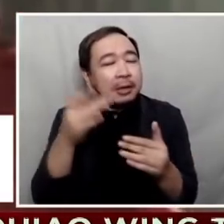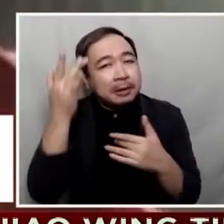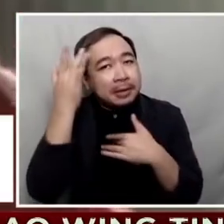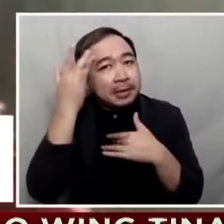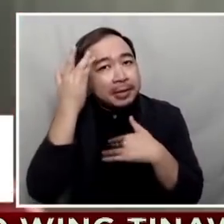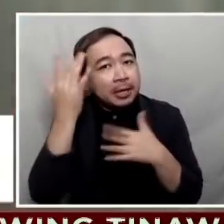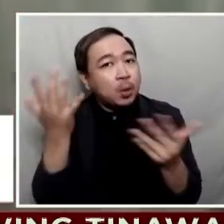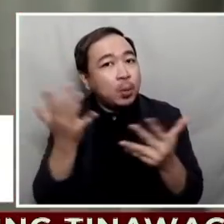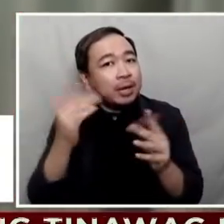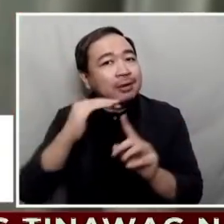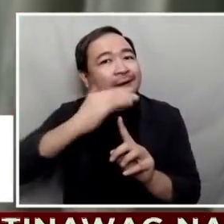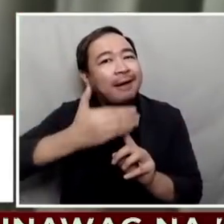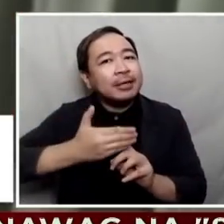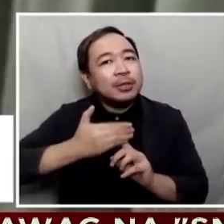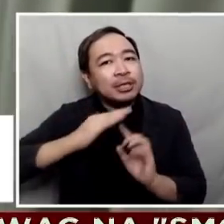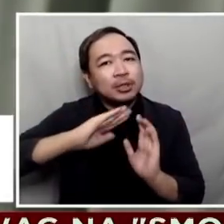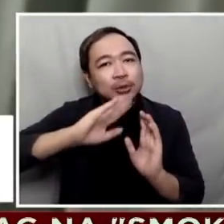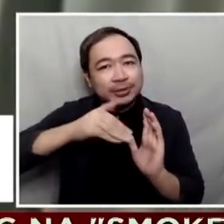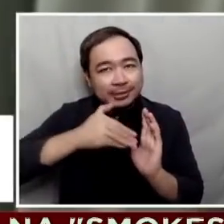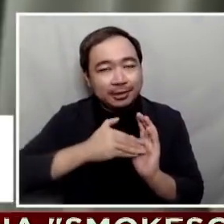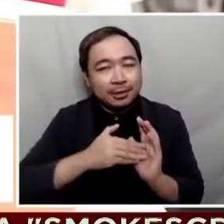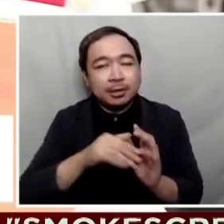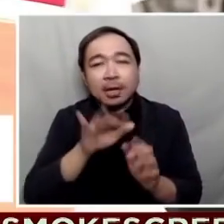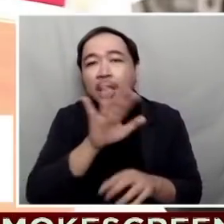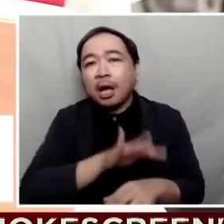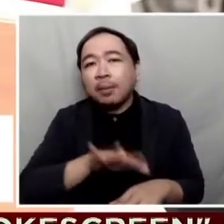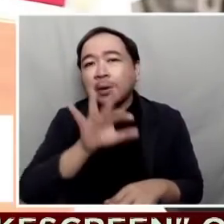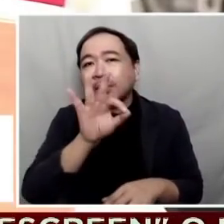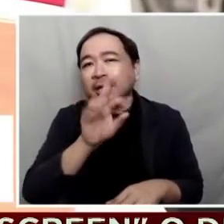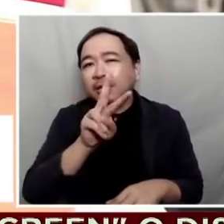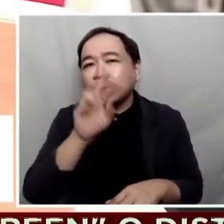mga isolation center. Nasa 92% na rin